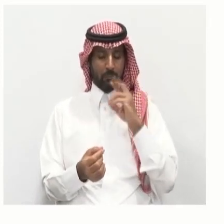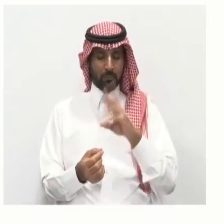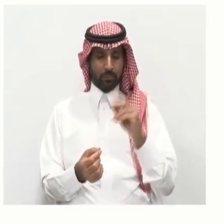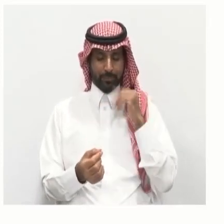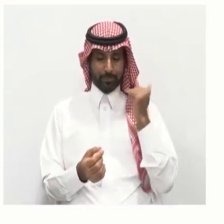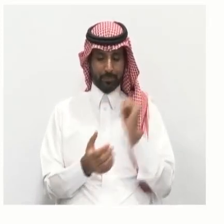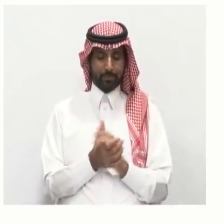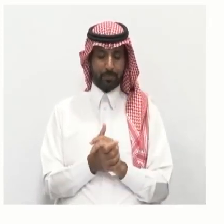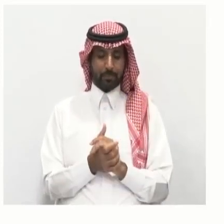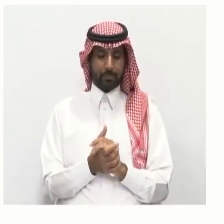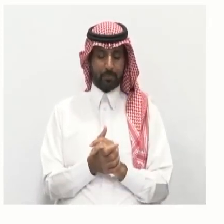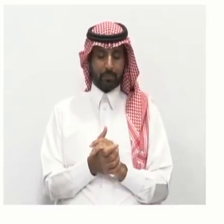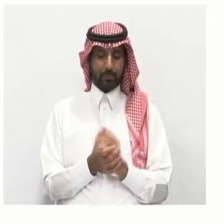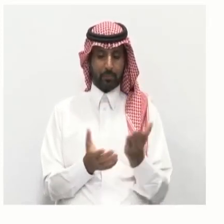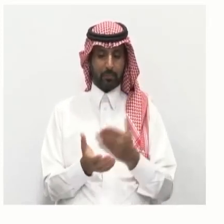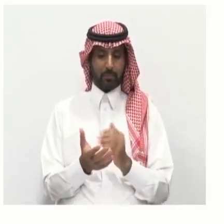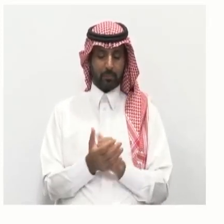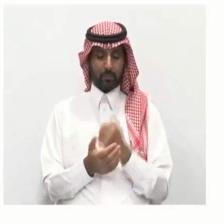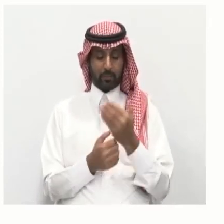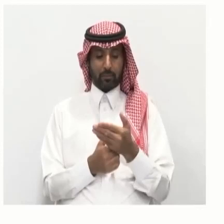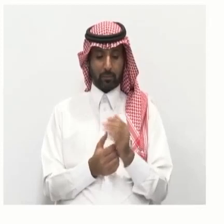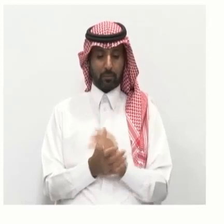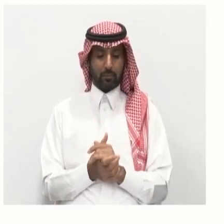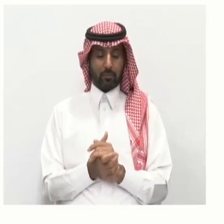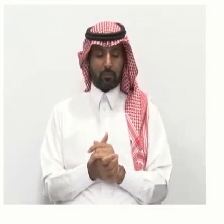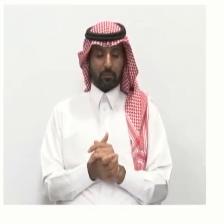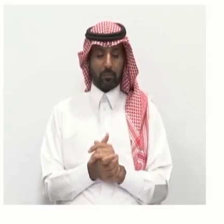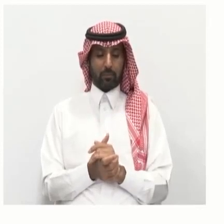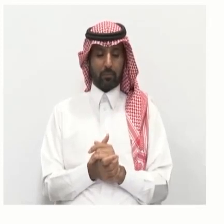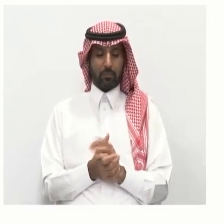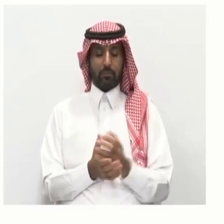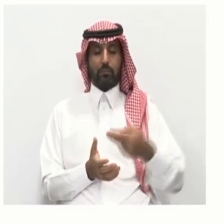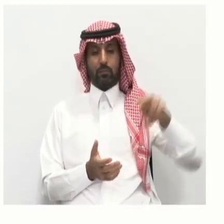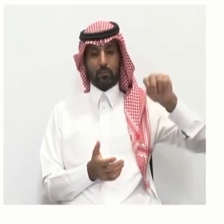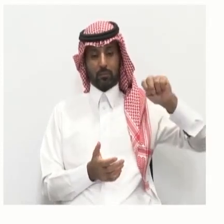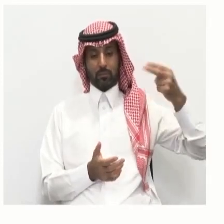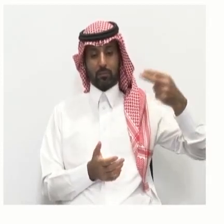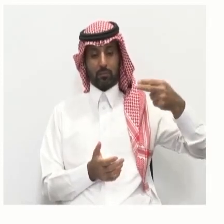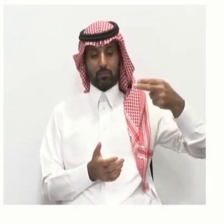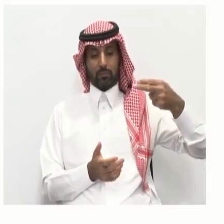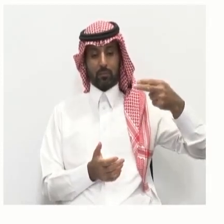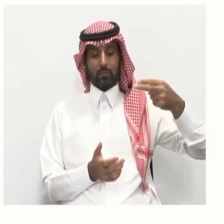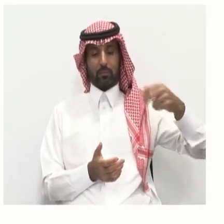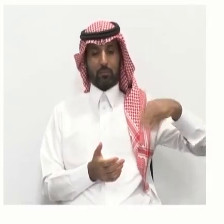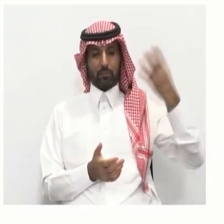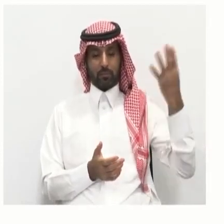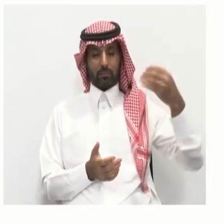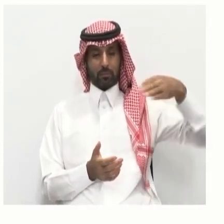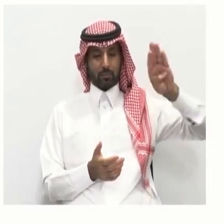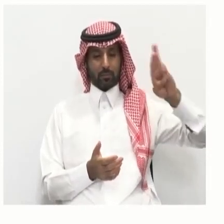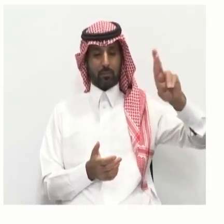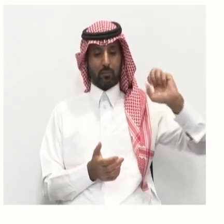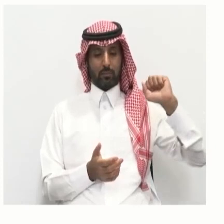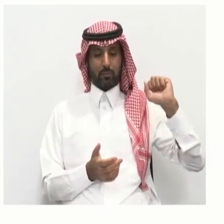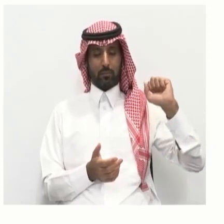اجابه صحيحه وايش وبروميد الامونيوم بروميد الامونيوم اللي صيغته nh اش ف